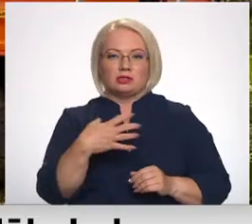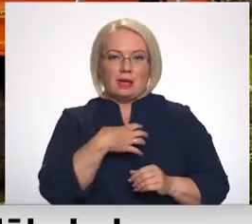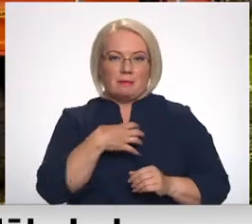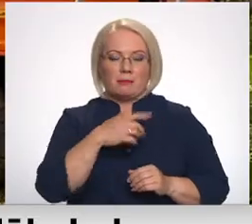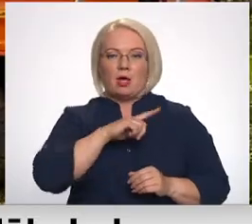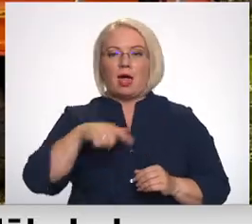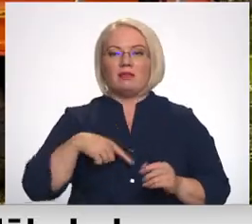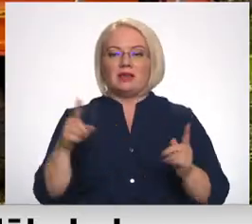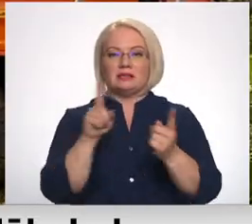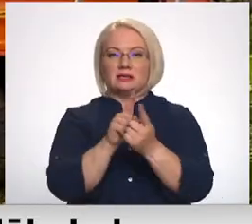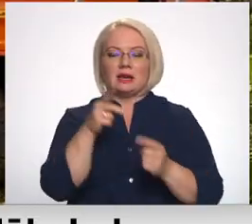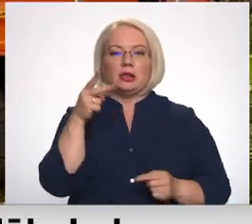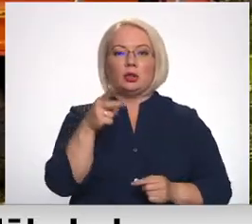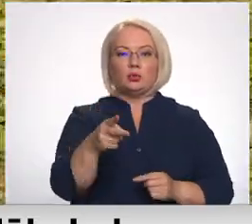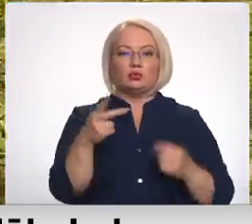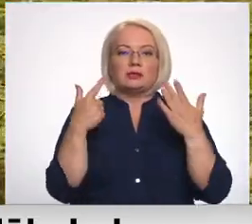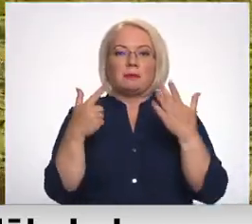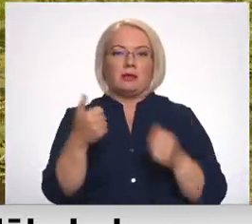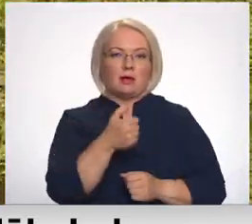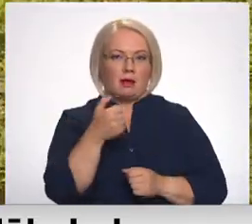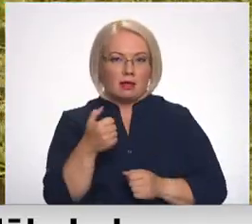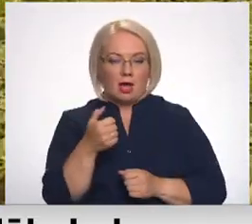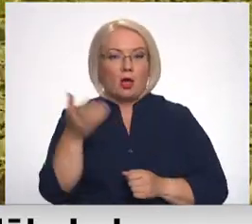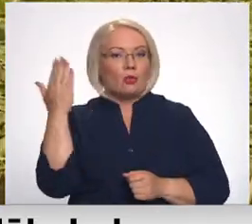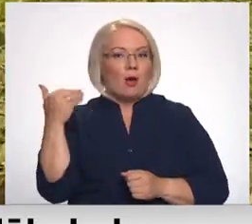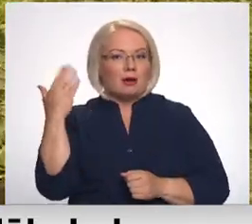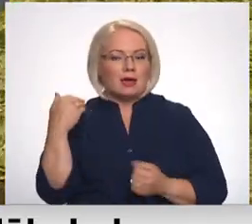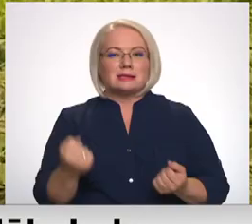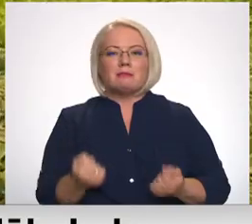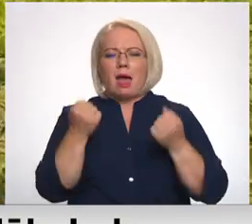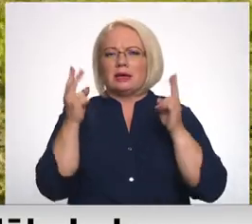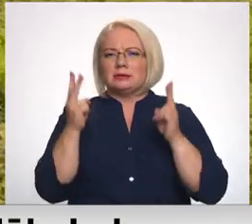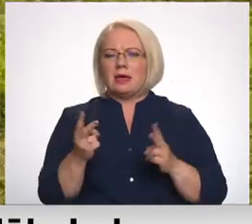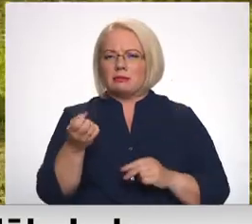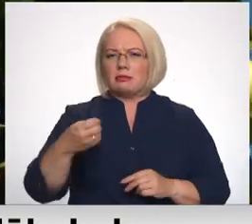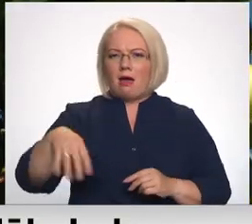Latvija saskārās 2007. Gadā. Toreiz smagi cieta